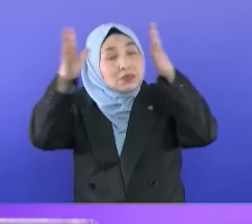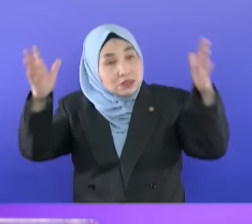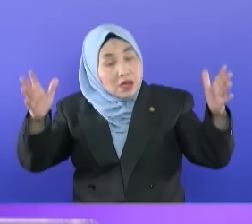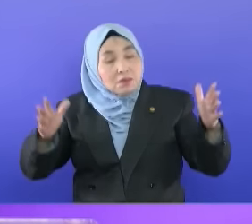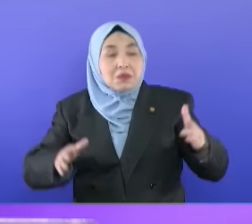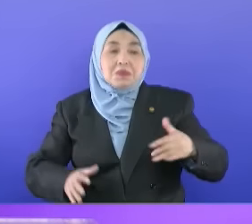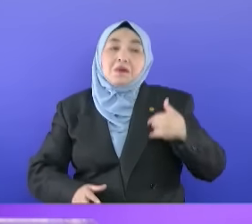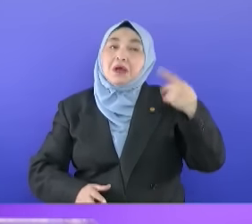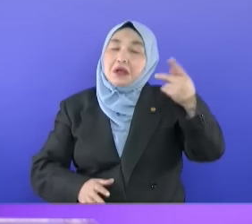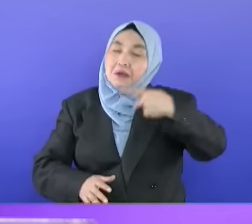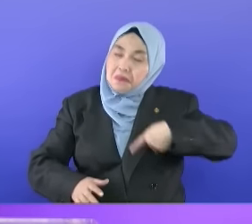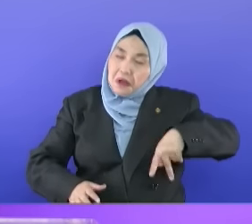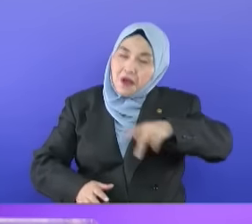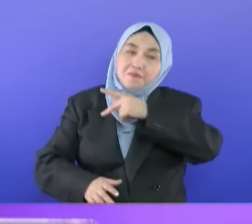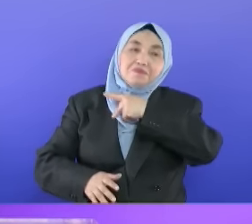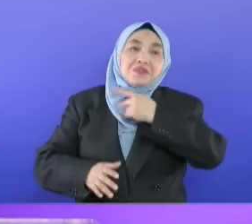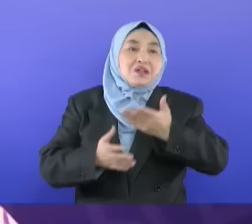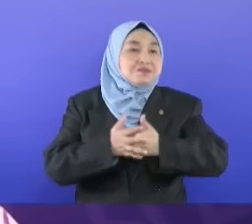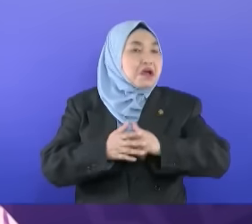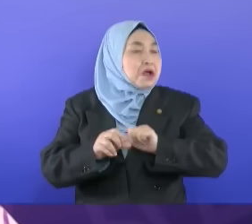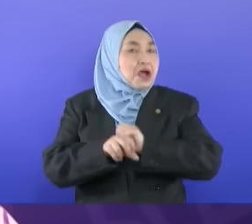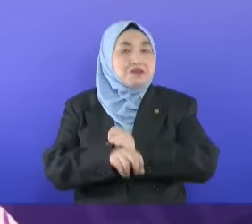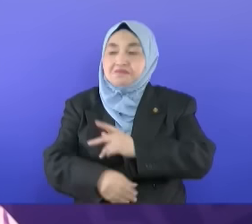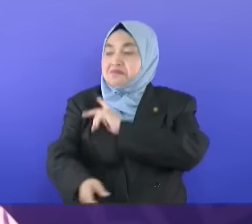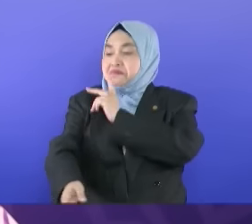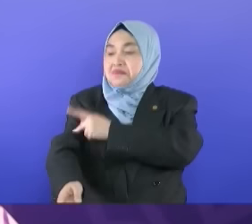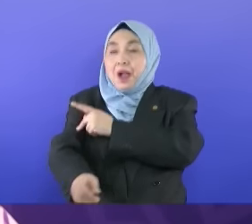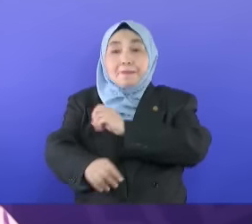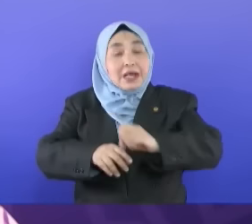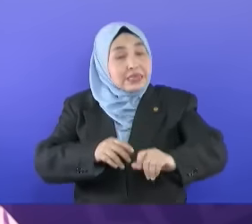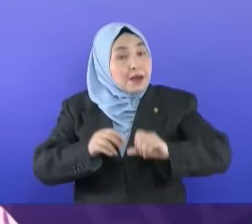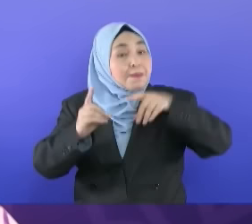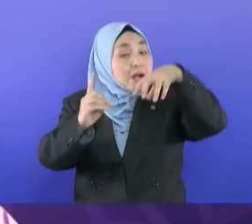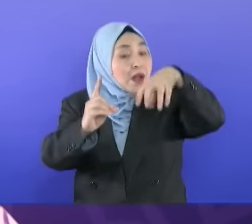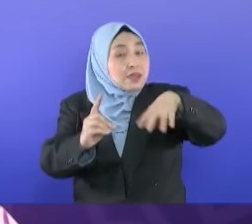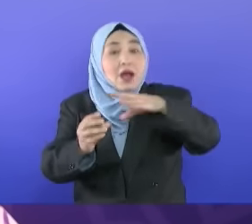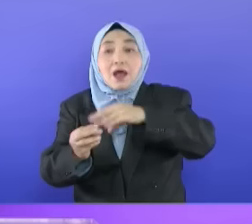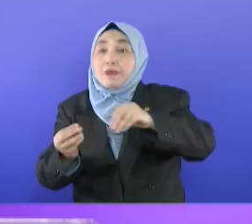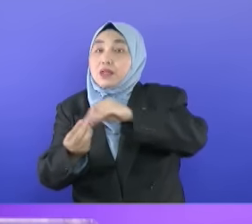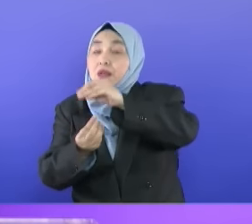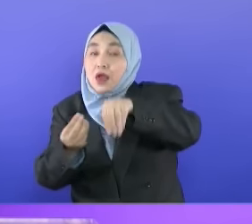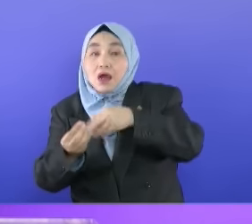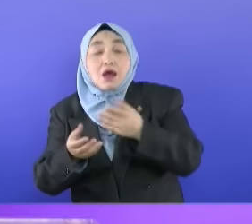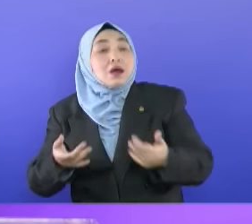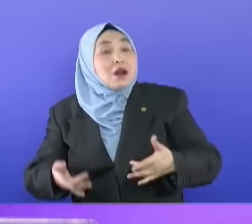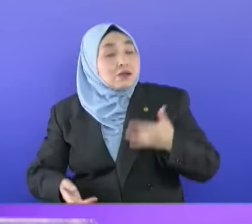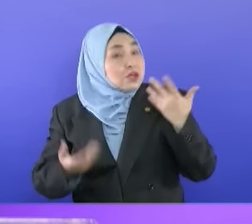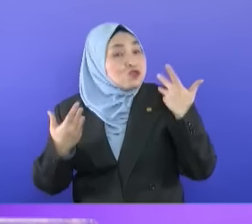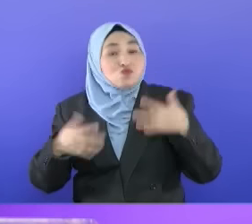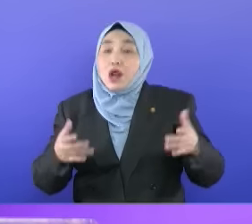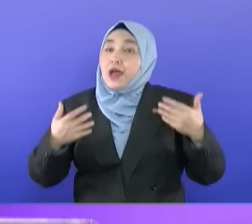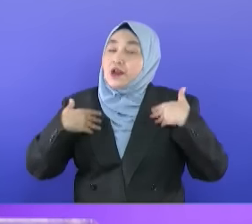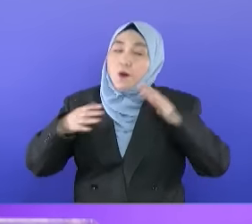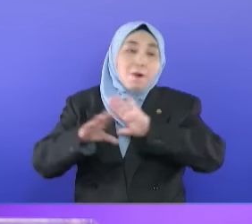rasakan bahwa mereka berpengaruh di di Mekkah ataupun di Madinah itu Baiklah bahwa